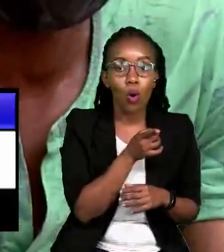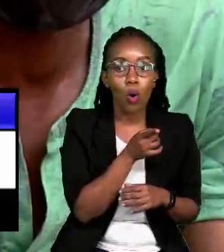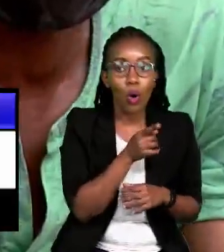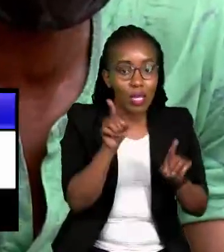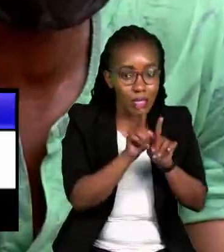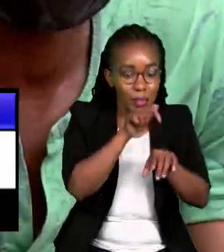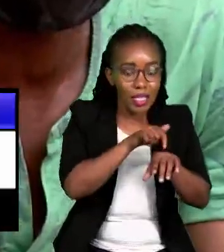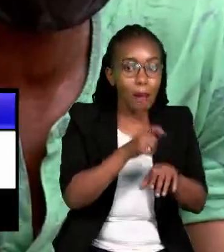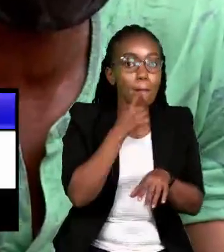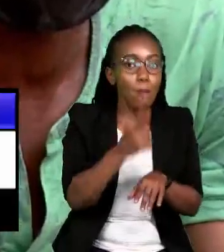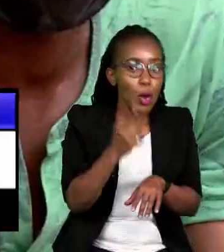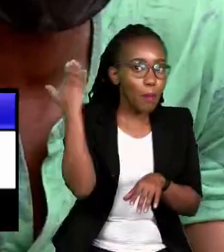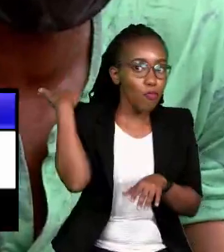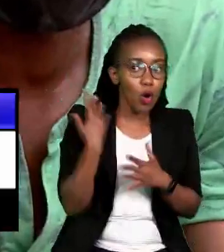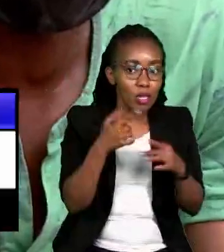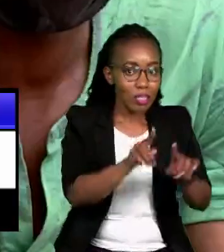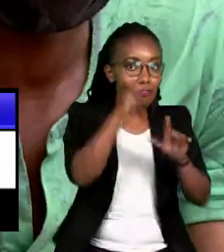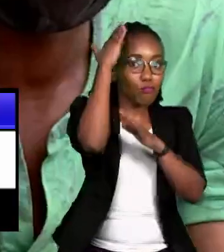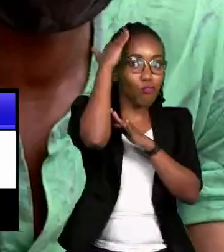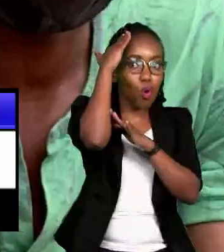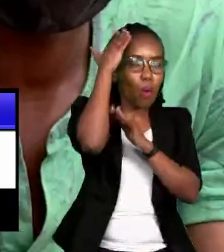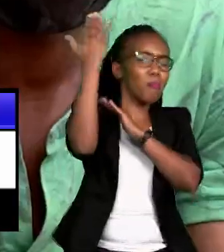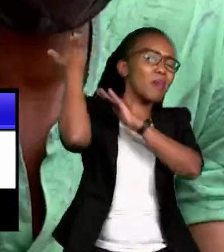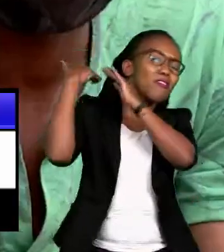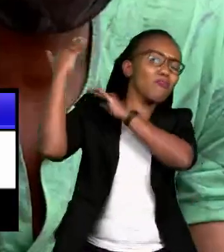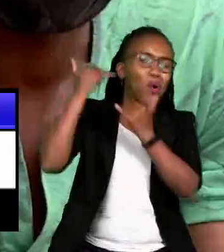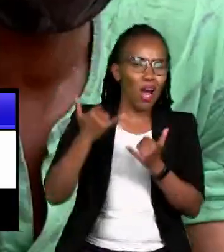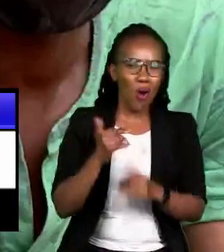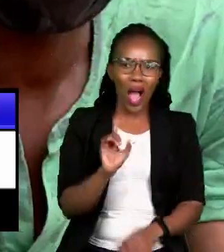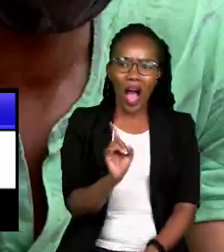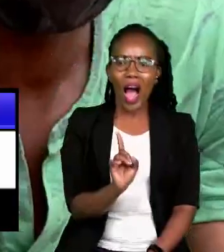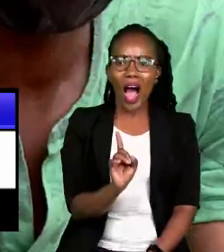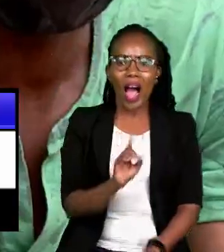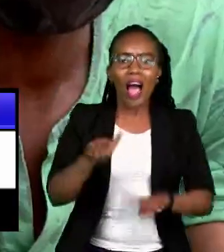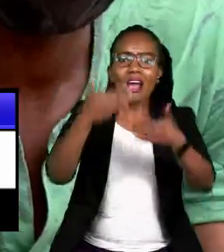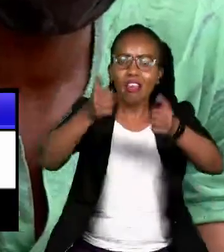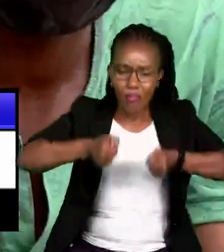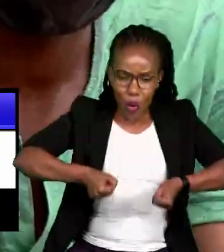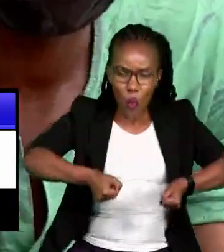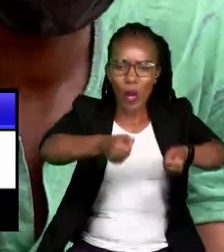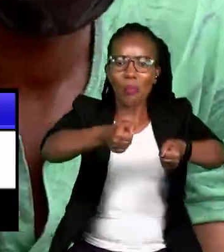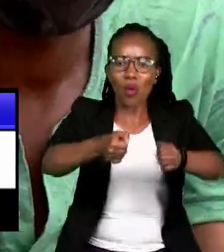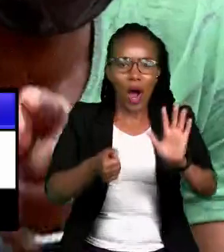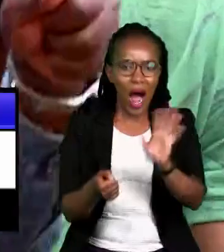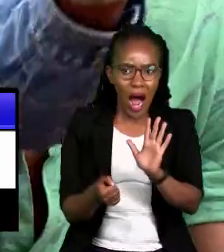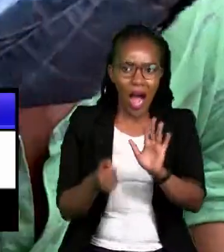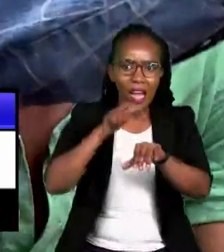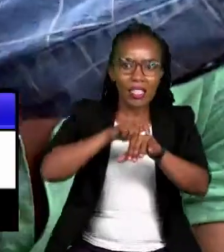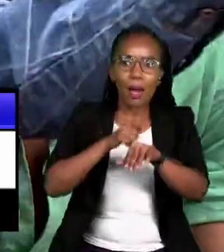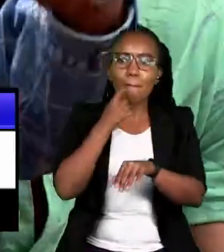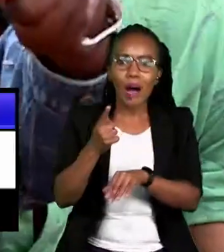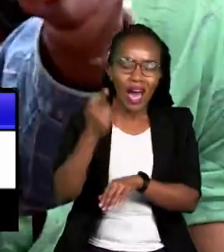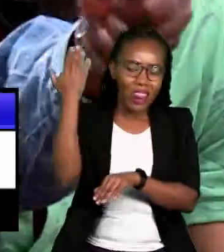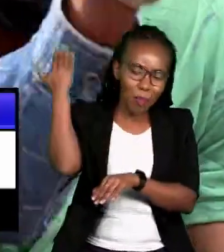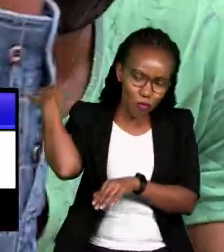Moi. Yule ni mtu anajulikana kitambo, hata sio saa hii ati anapeana urubaru. Kutoka wakati wa Moi, ukitembea huku kwa street